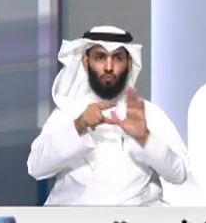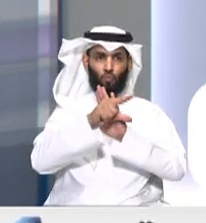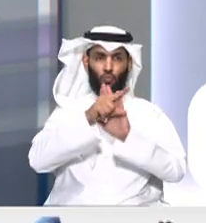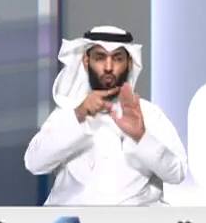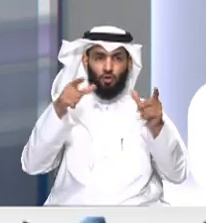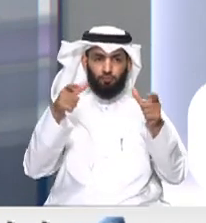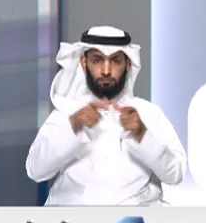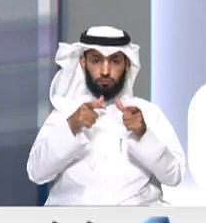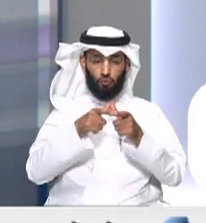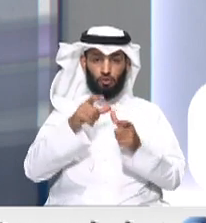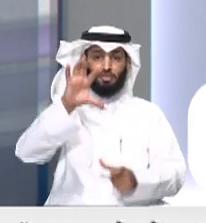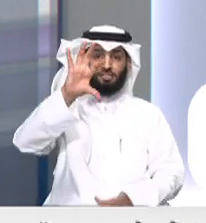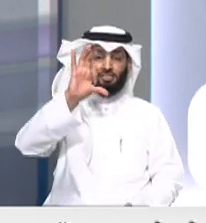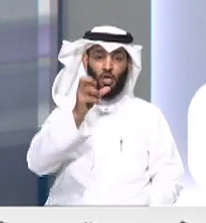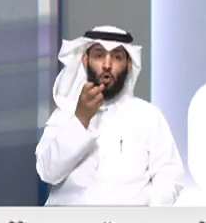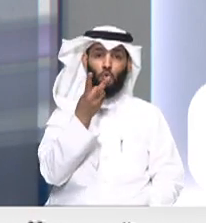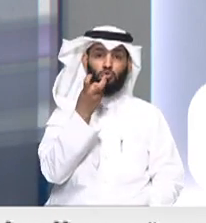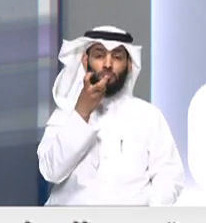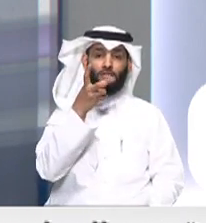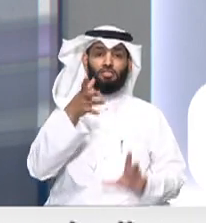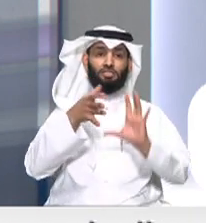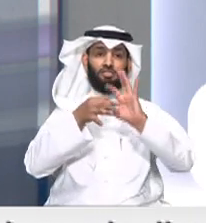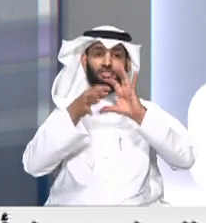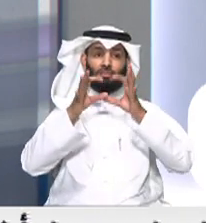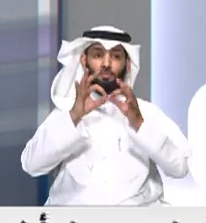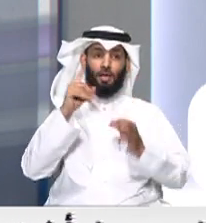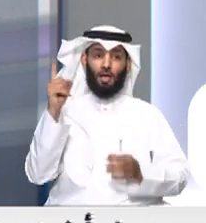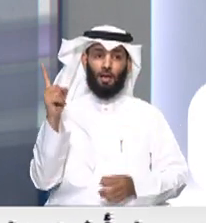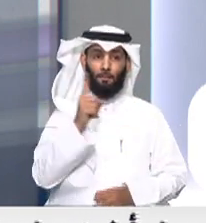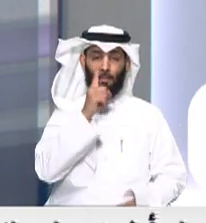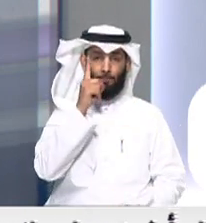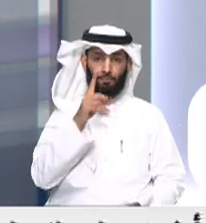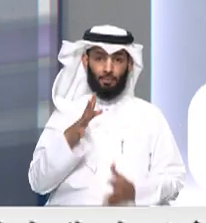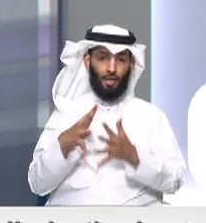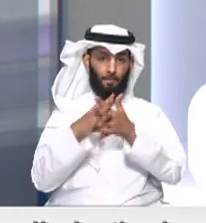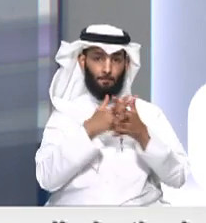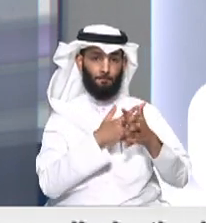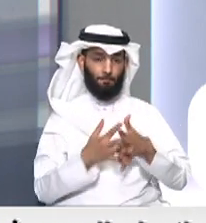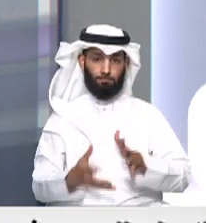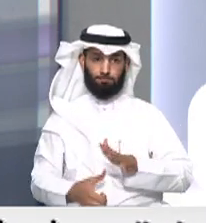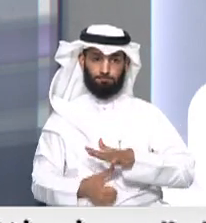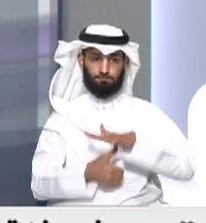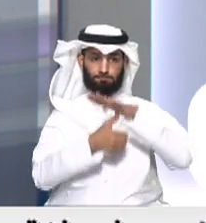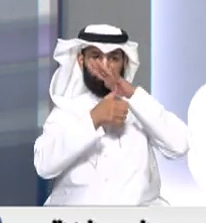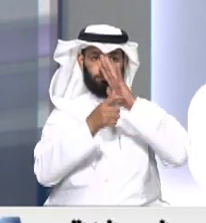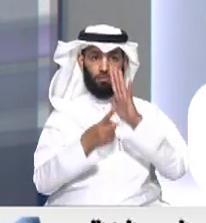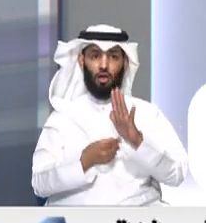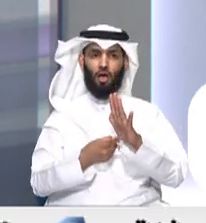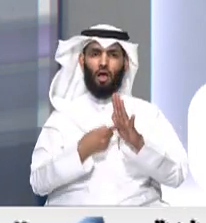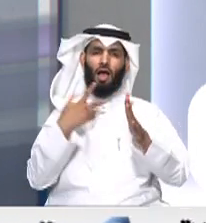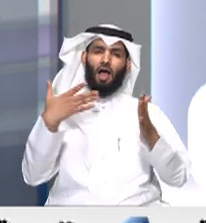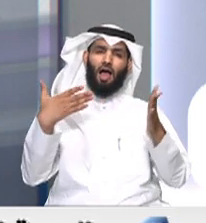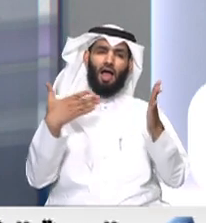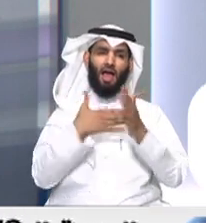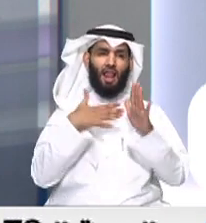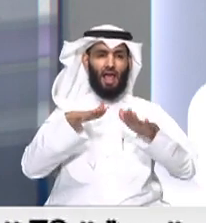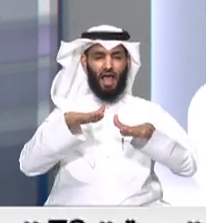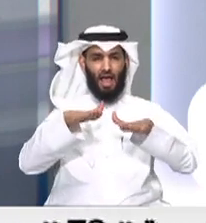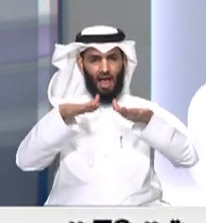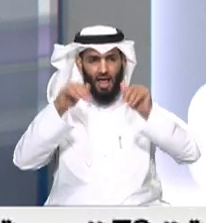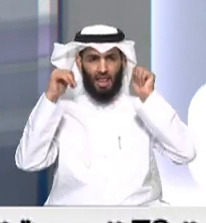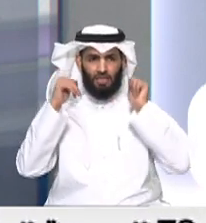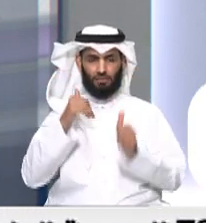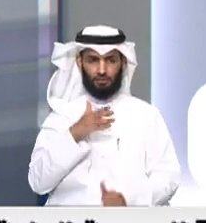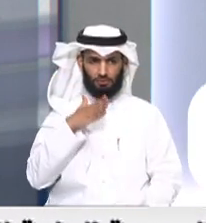الدورة 79 للجمعية العامة. أما الرئيس الأمريكي جو بايدن الذي يشارك للمرة الأخيرة في الاجتماعات